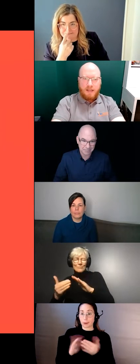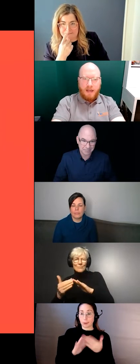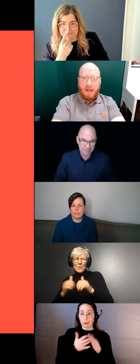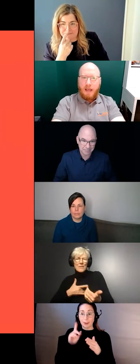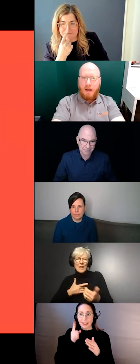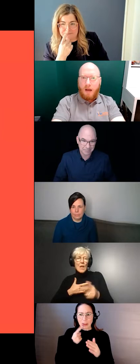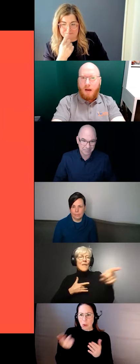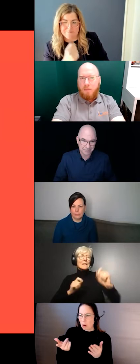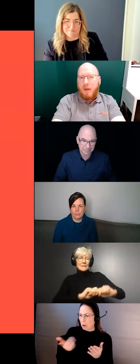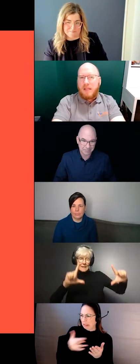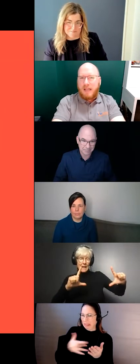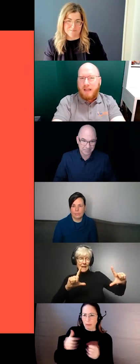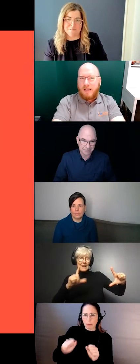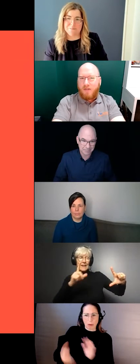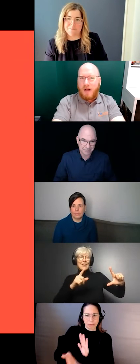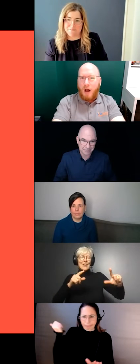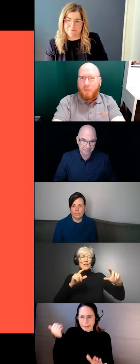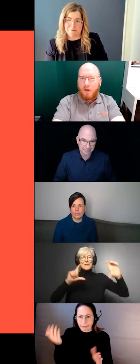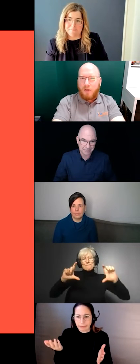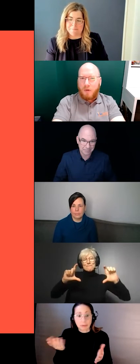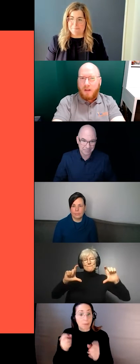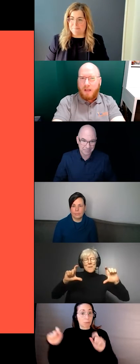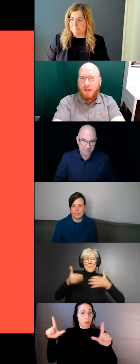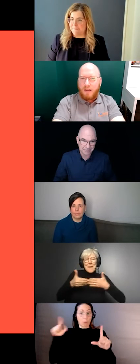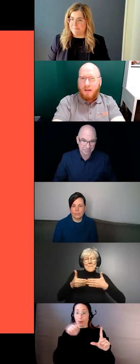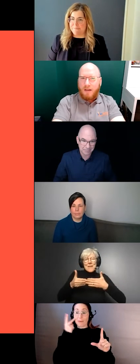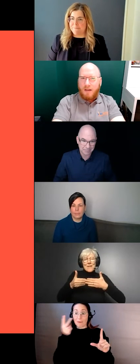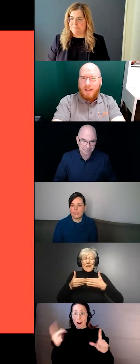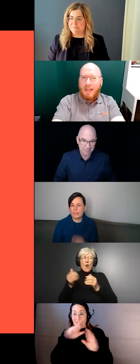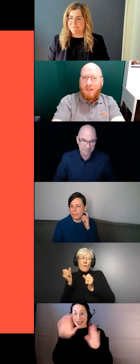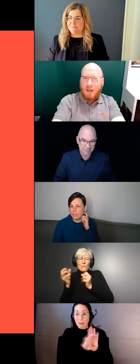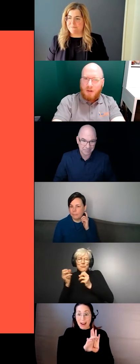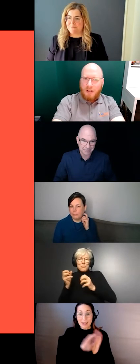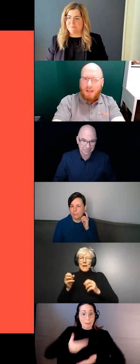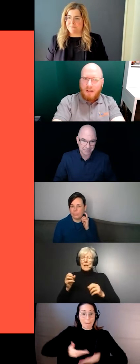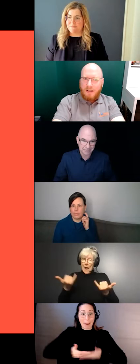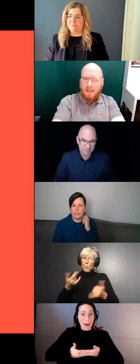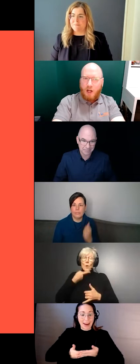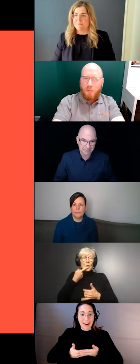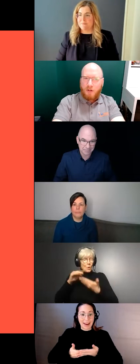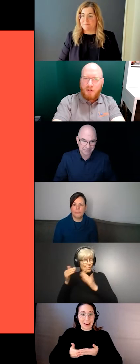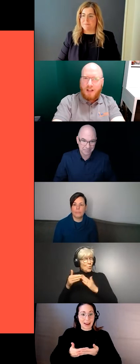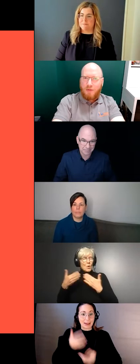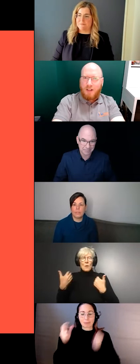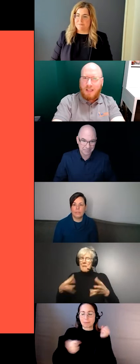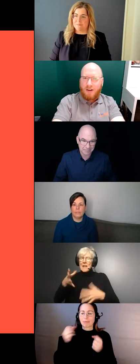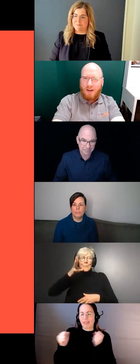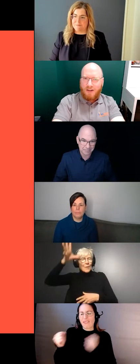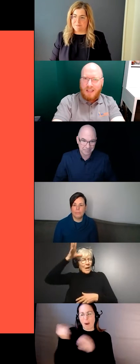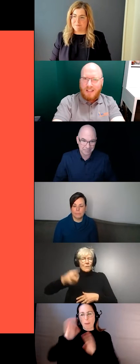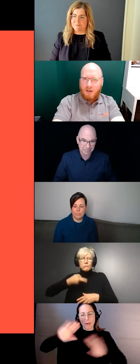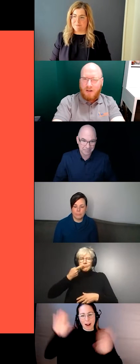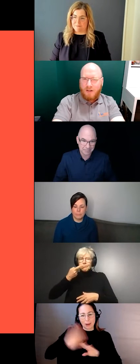la dépravation dans la communauté des sourds, comme vous pouvez voir la diapo, et c'est un bébé. Les signes ici